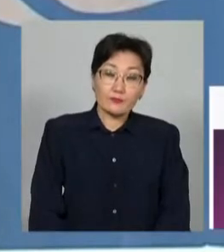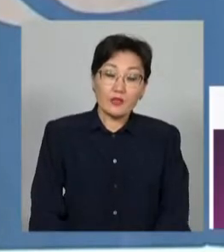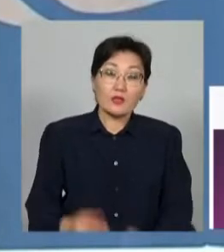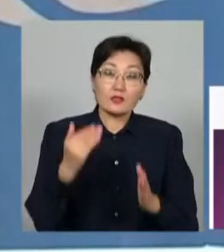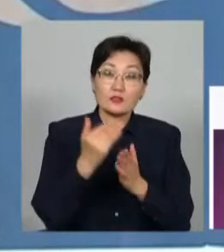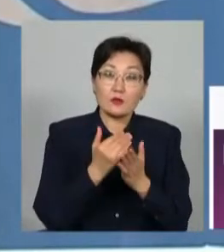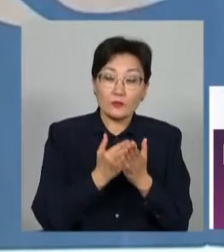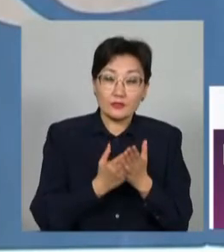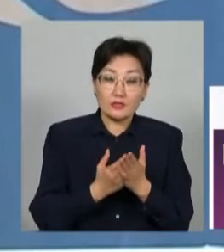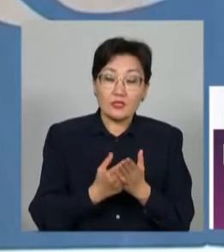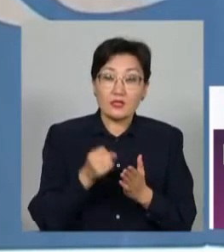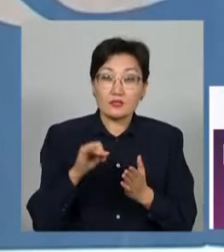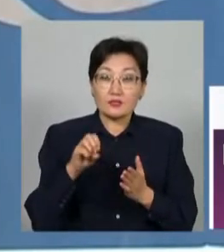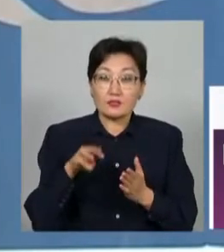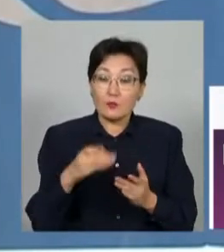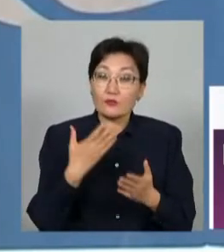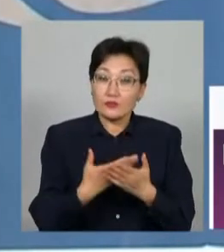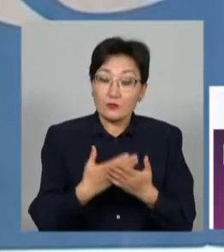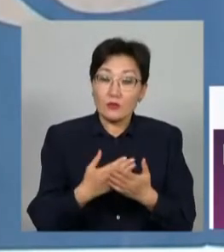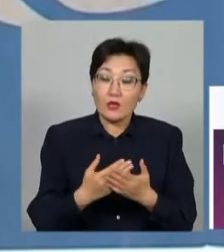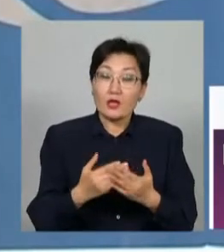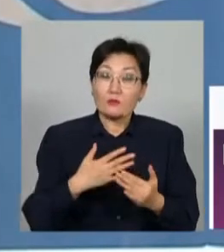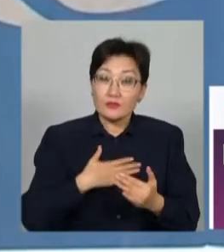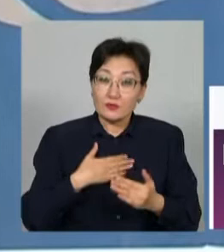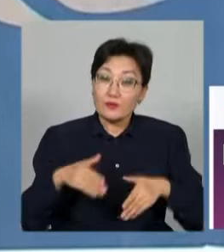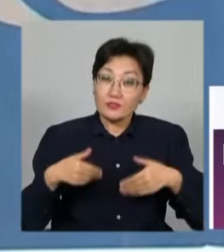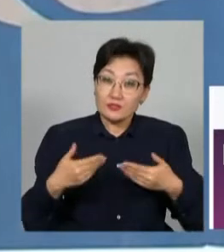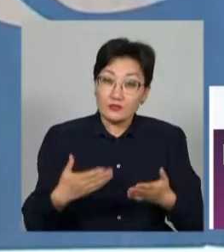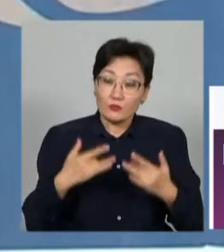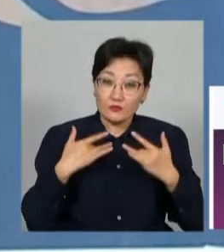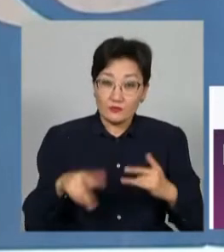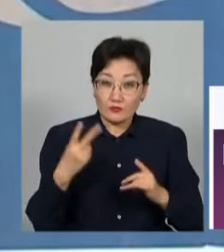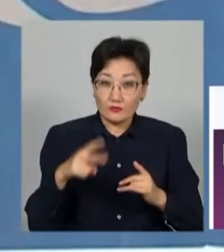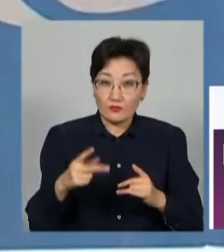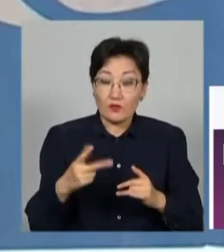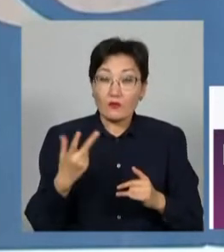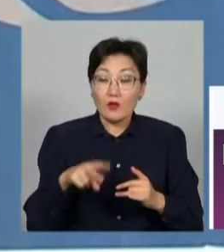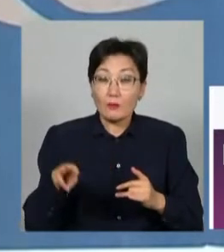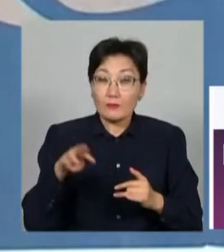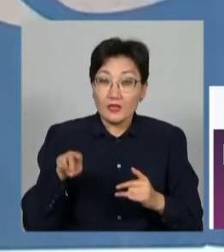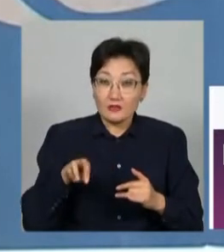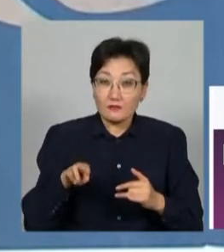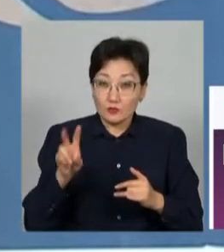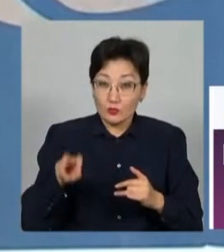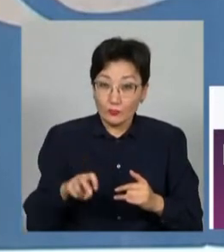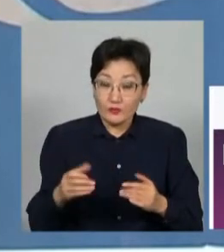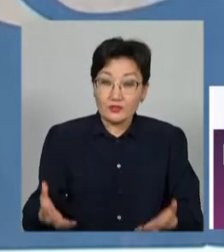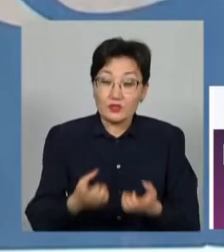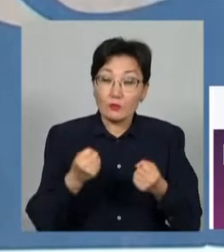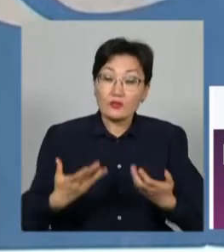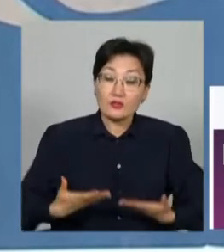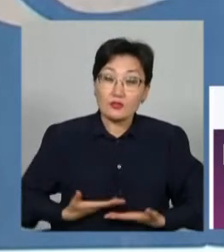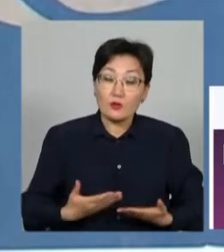Программа акселератора ACT, как указано в озвученной нами инициативе, требует 23 миллиардов долларов. Речь идет о спасении